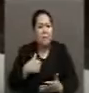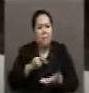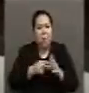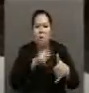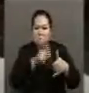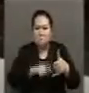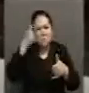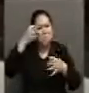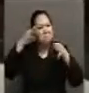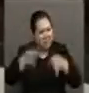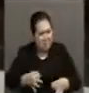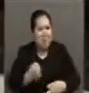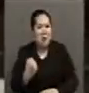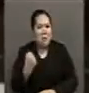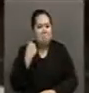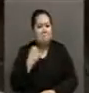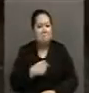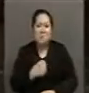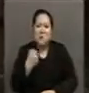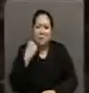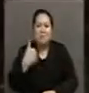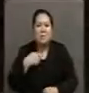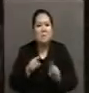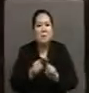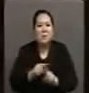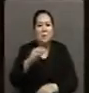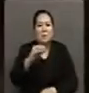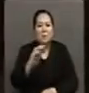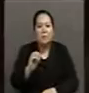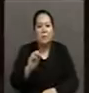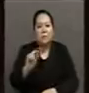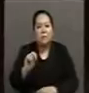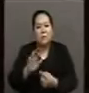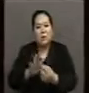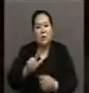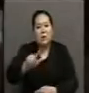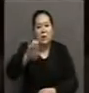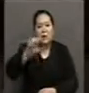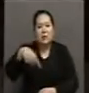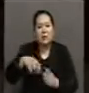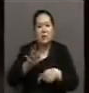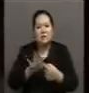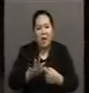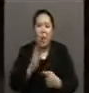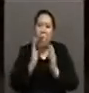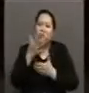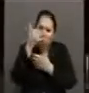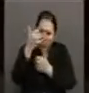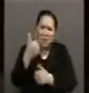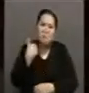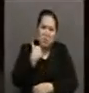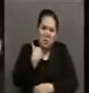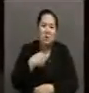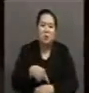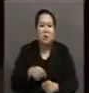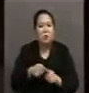และมีความเข้มแข็งบางอย่างมีลักษณะเหมือนโมนาลิซาและทำให้เกิดความประทับใจอย่างแรงกล้ารวมถึงมีความน่าดึงดูดและก็มีความ